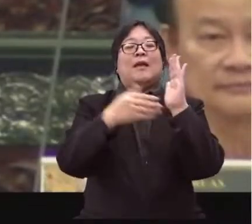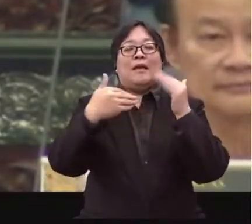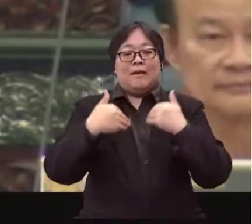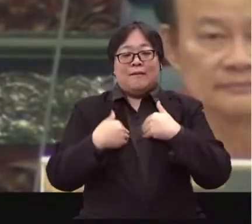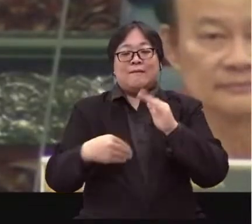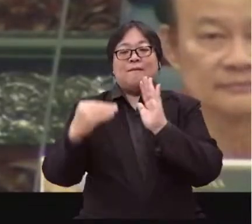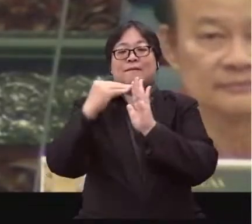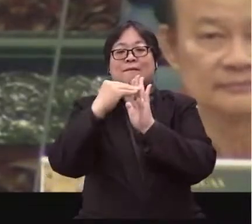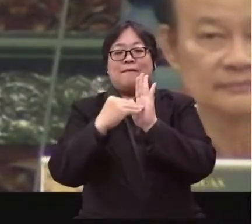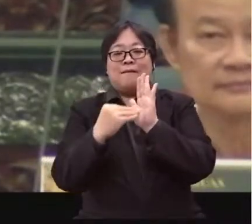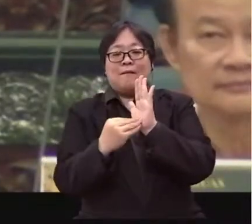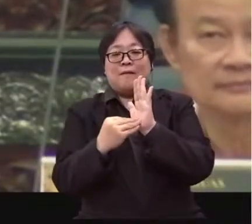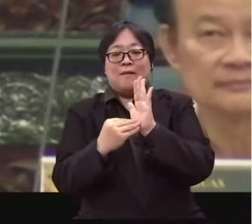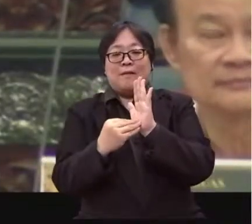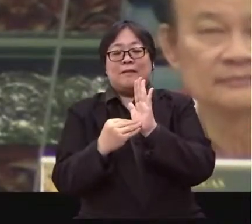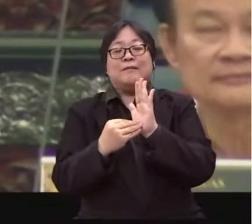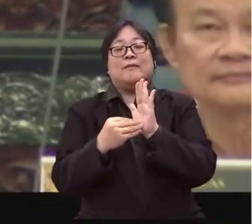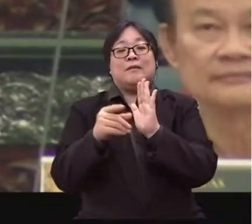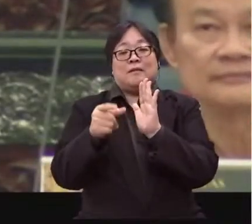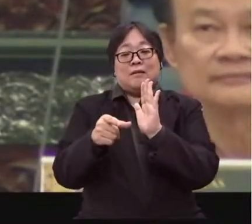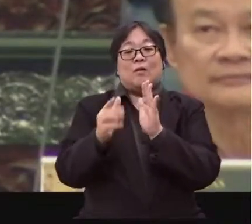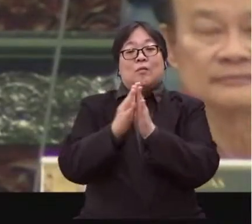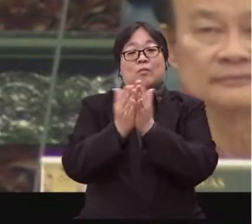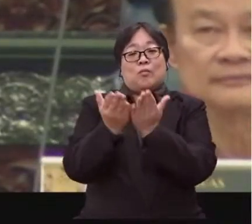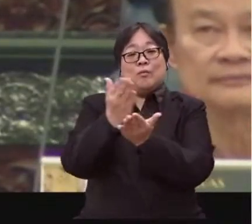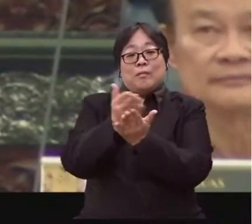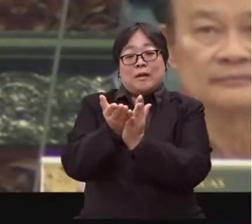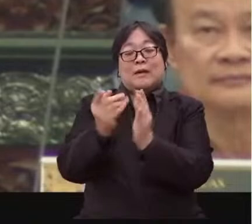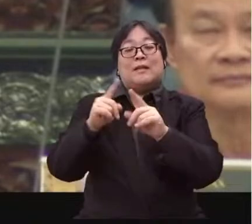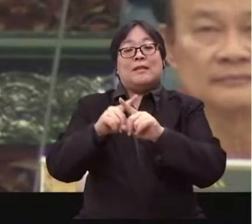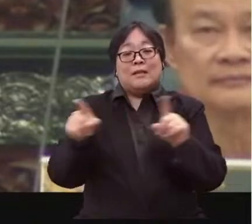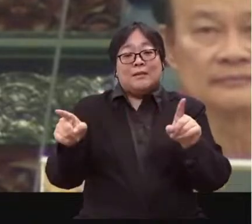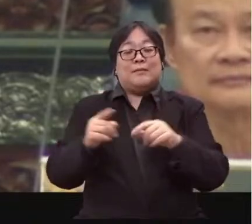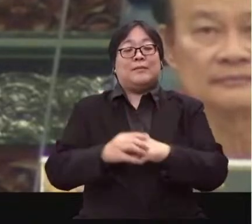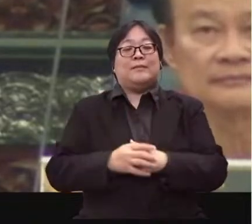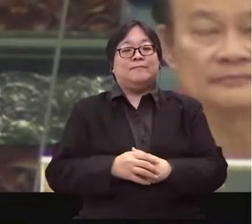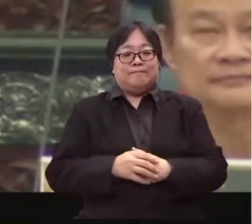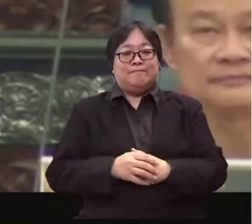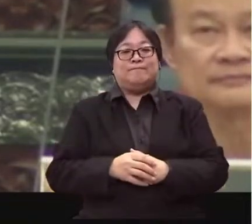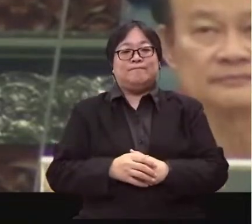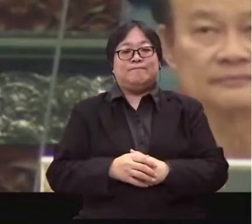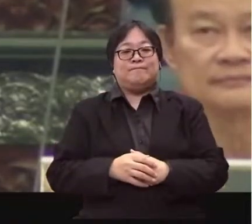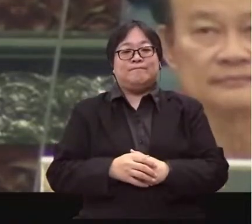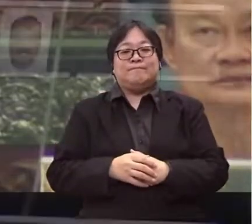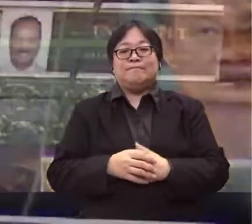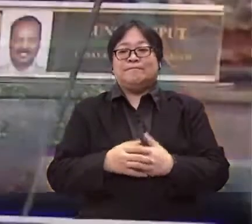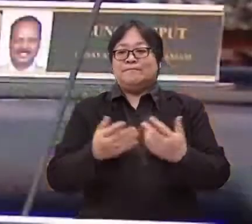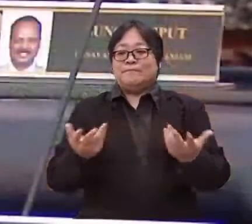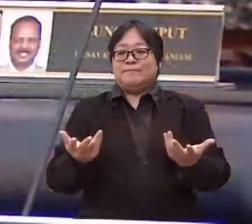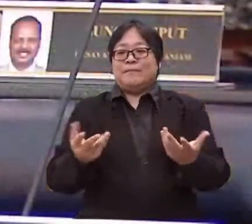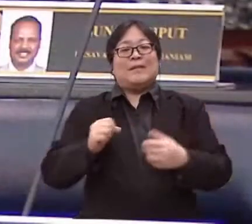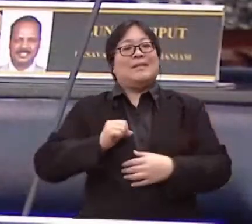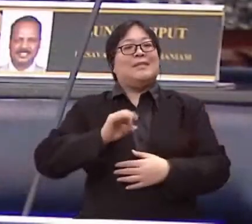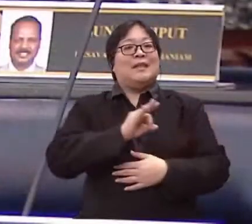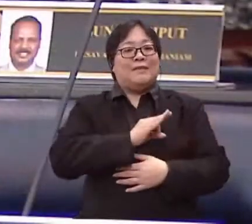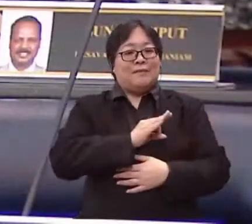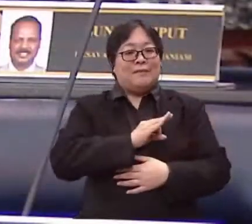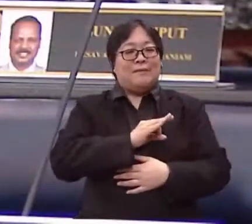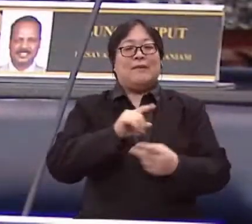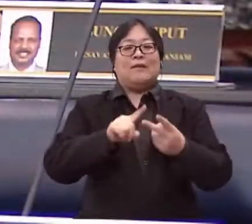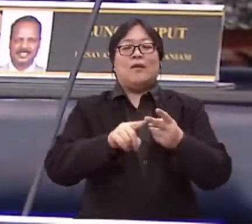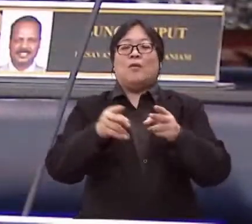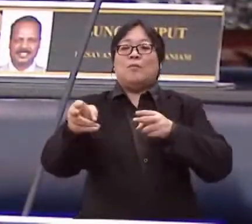sebagai satu bab tersendiri dalam buku belanjaan tapi dari segi pengambilan kaki tangan dan